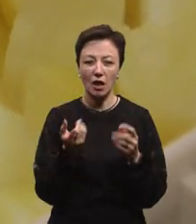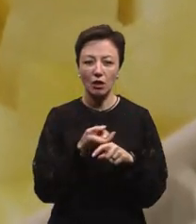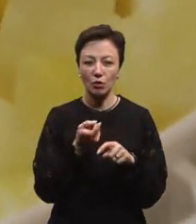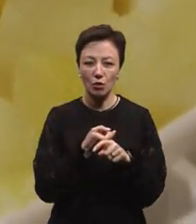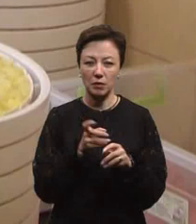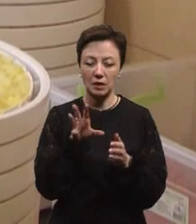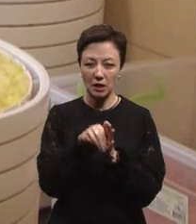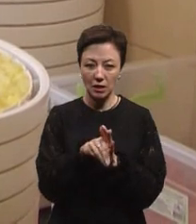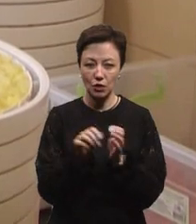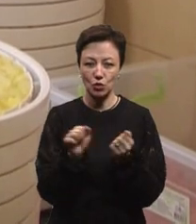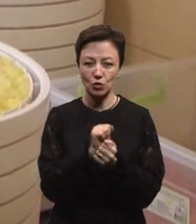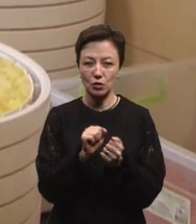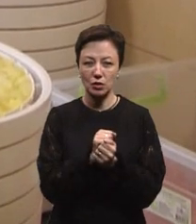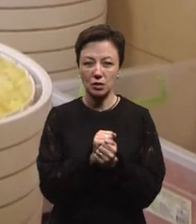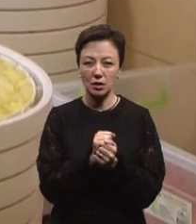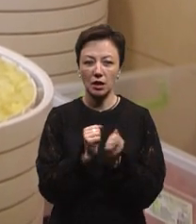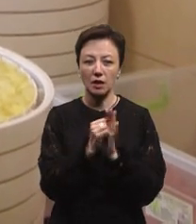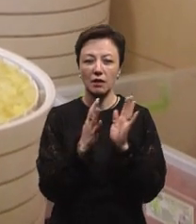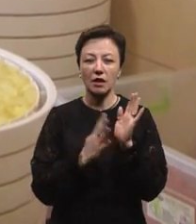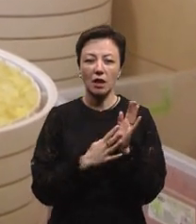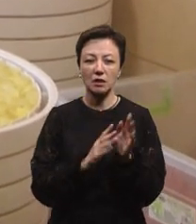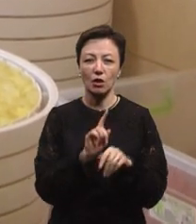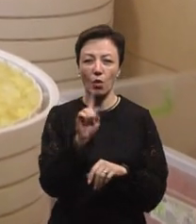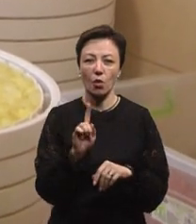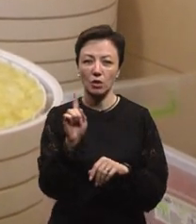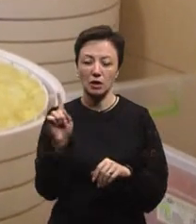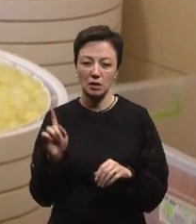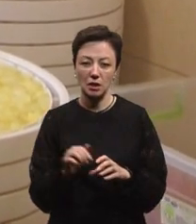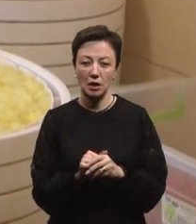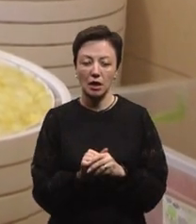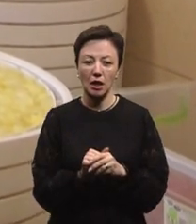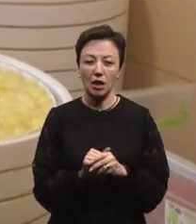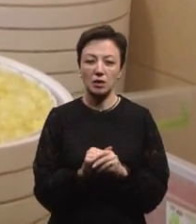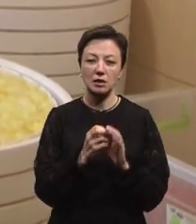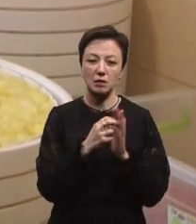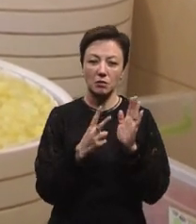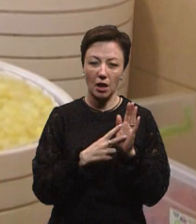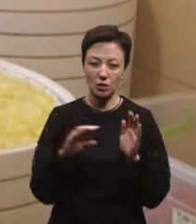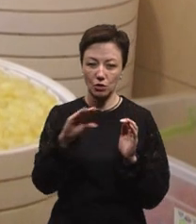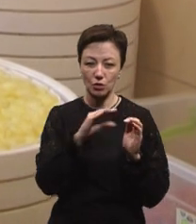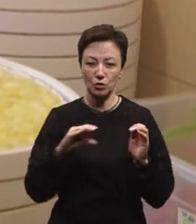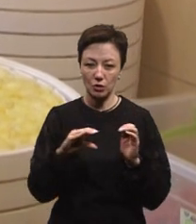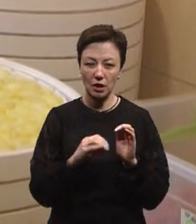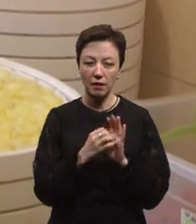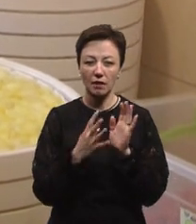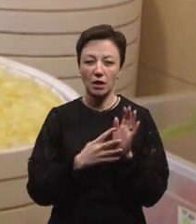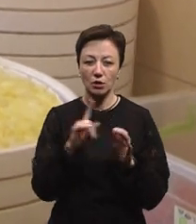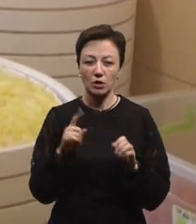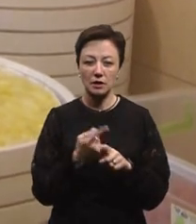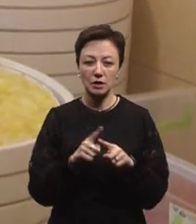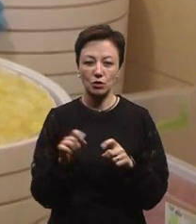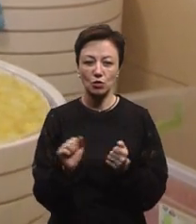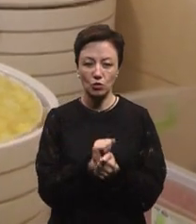закладається і сушиться вона приблизно 19 годин тобто буде 17 кругів на сушці і 19 годин оце